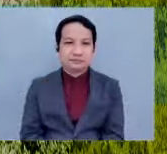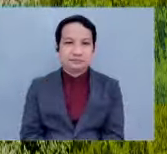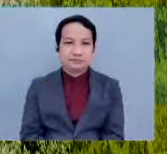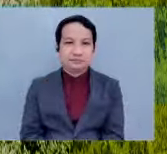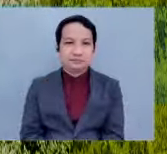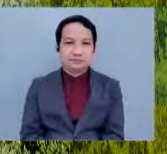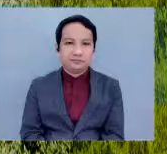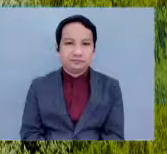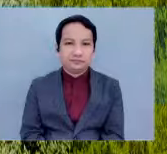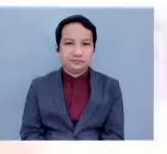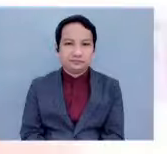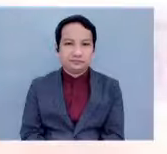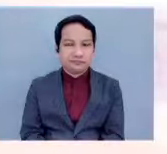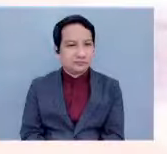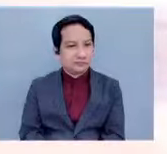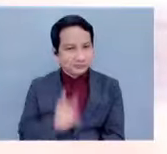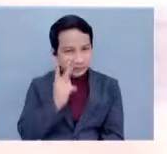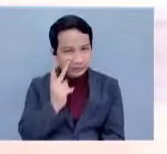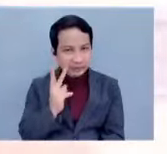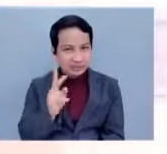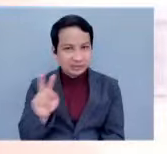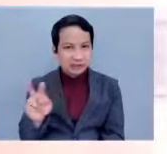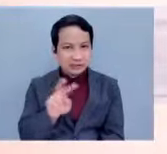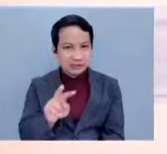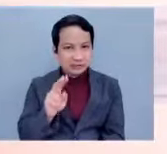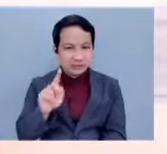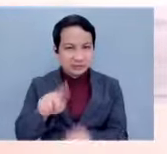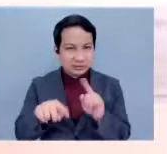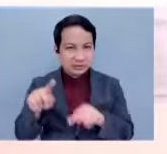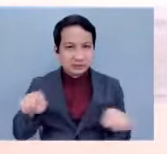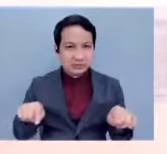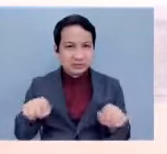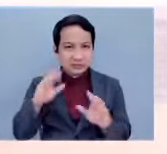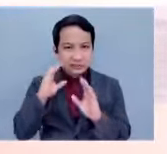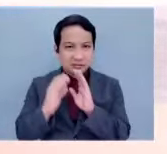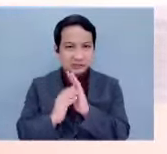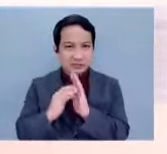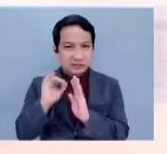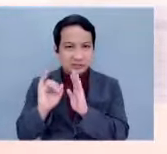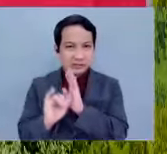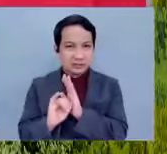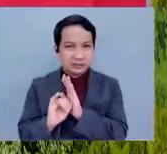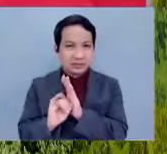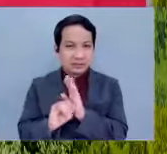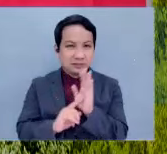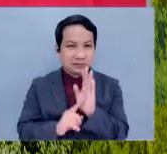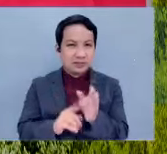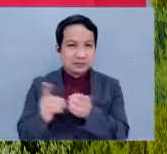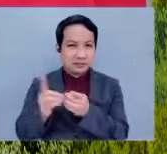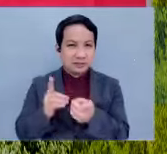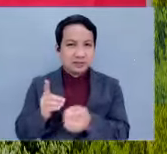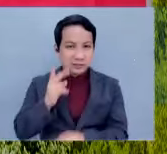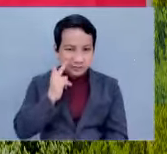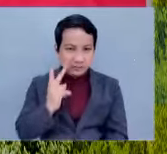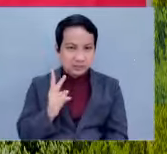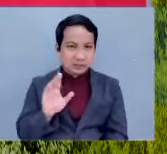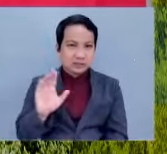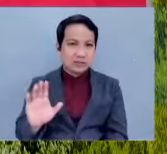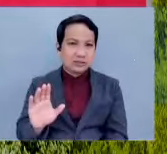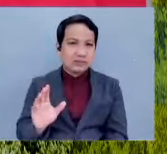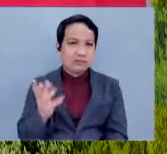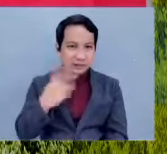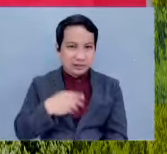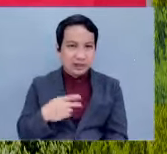Ayun, tinitingnan natin yung mga, at ito, yung iba-ibang mga pictures, mga images, yung mga dinedescribe ni Prof, nakita nga natin. Kaya pala, meron mga